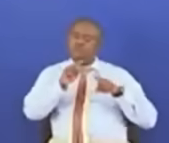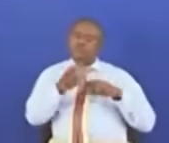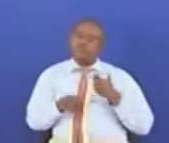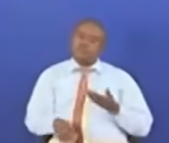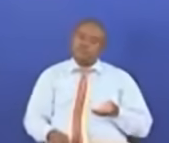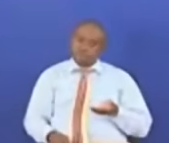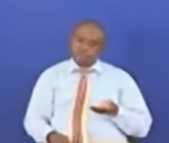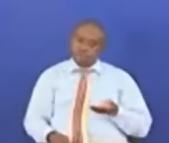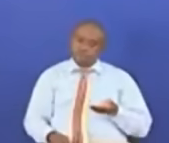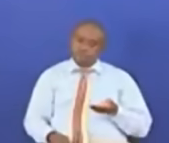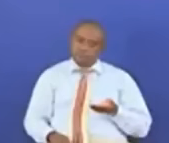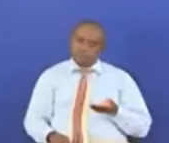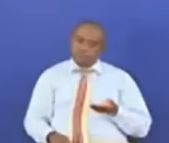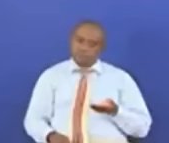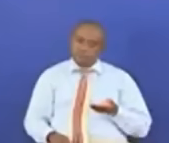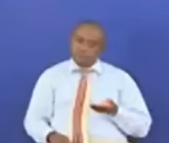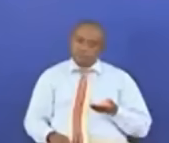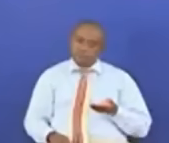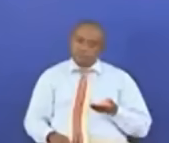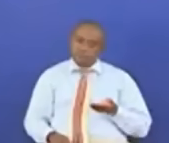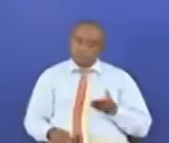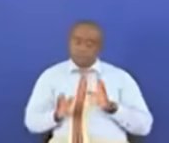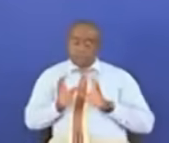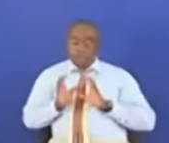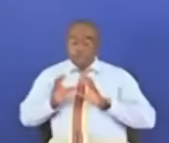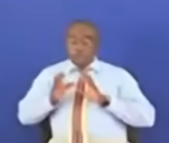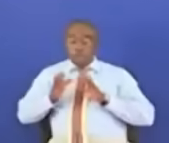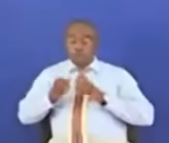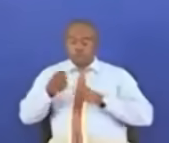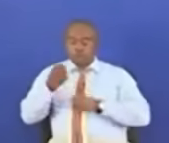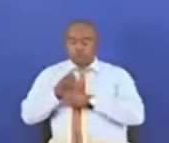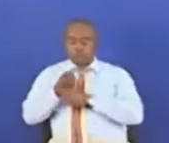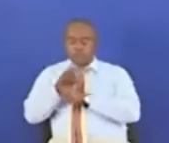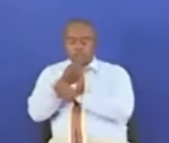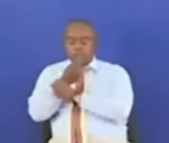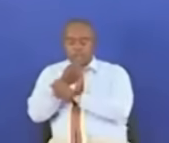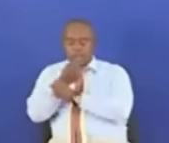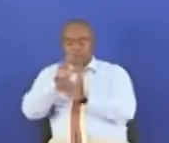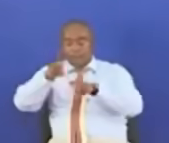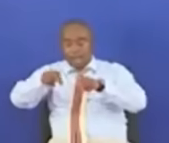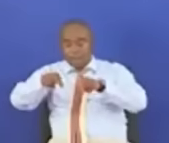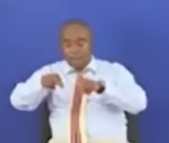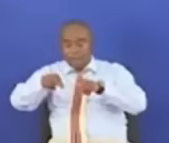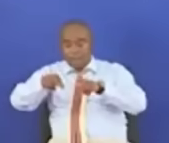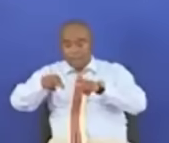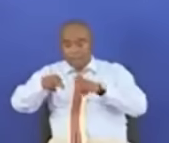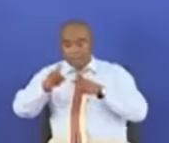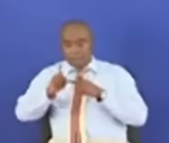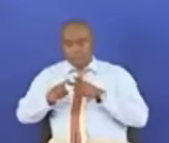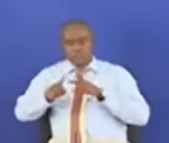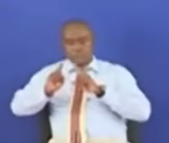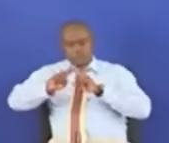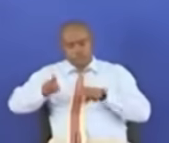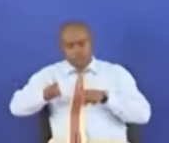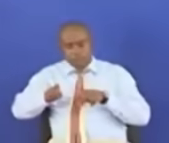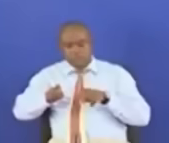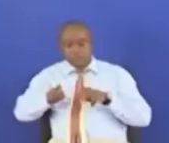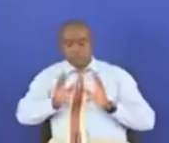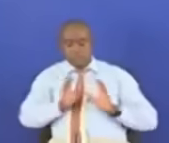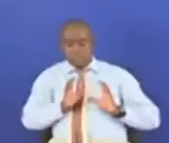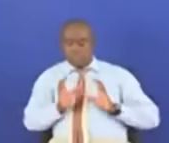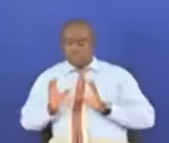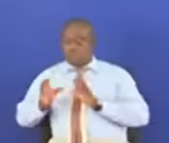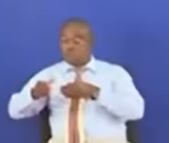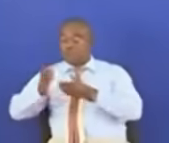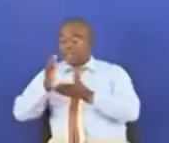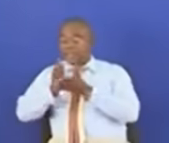na tume ya utumishi wa mahakama ibara ya 112.1, na tofauti na tume ya